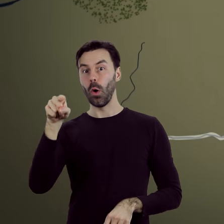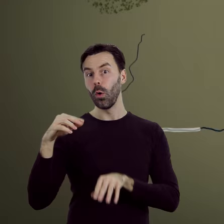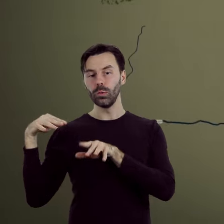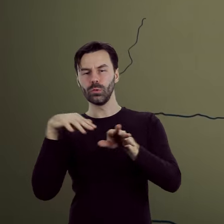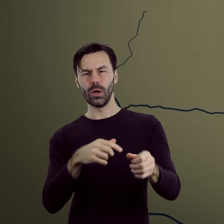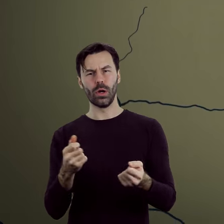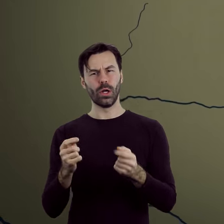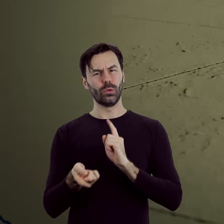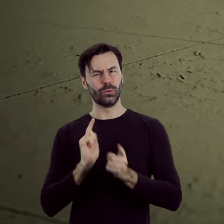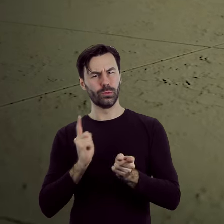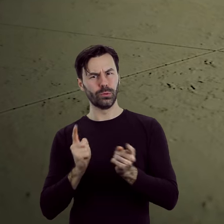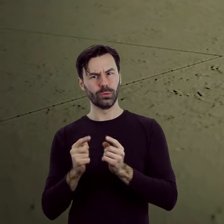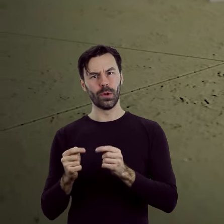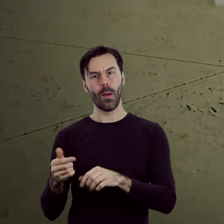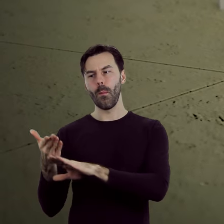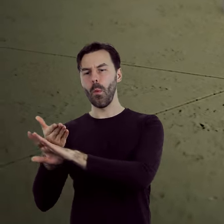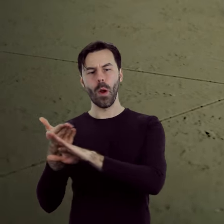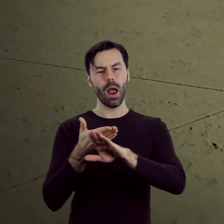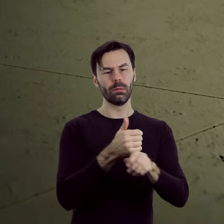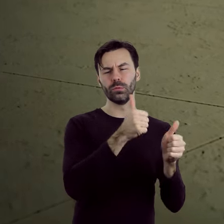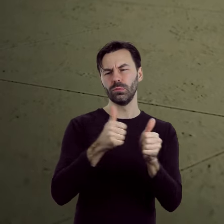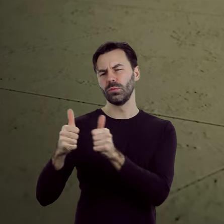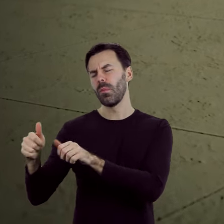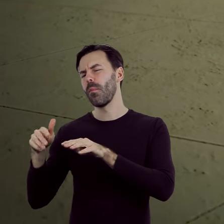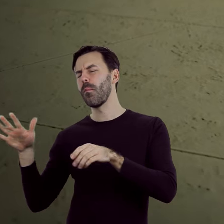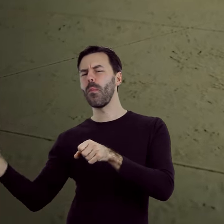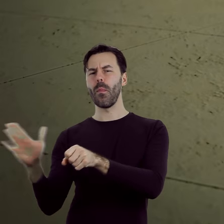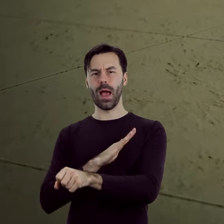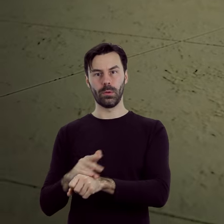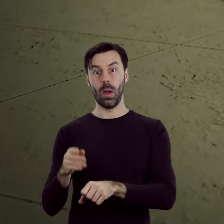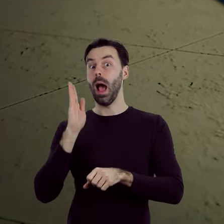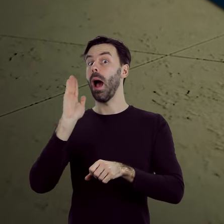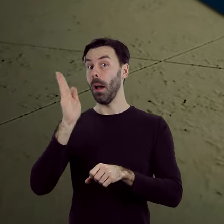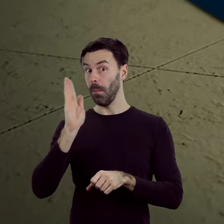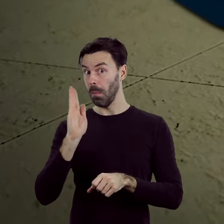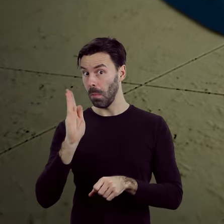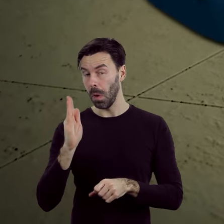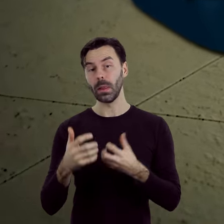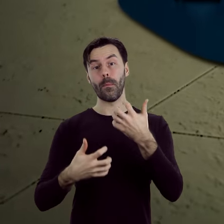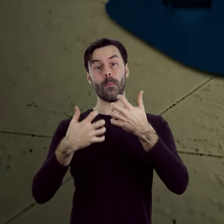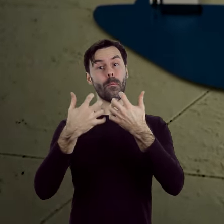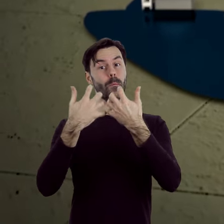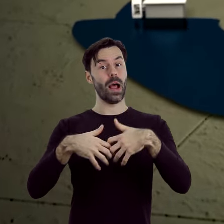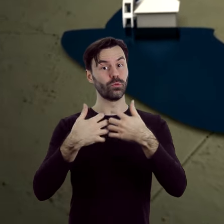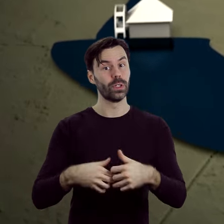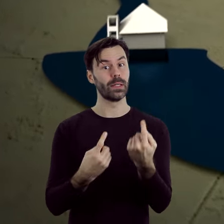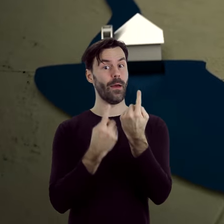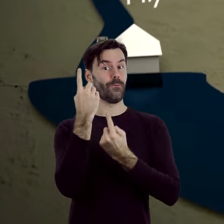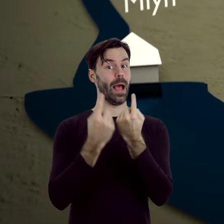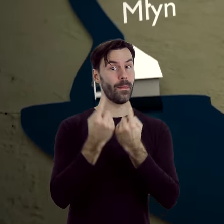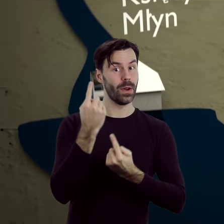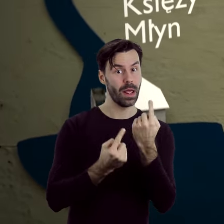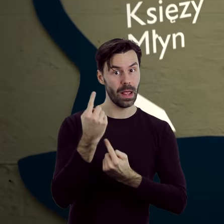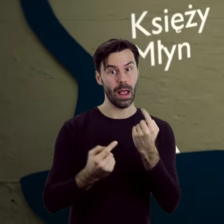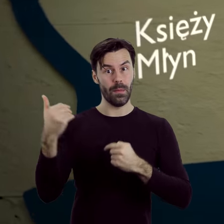silny nurt używany był przez wieki do napędzania licznych młynów, a następnie został wykorzystany do poruszania maszyn oraz